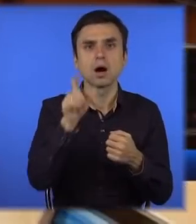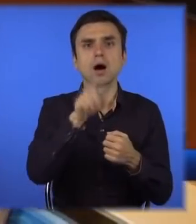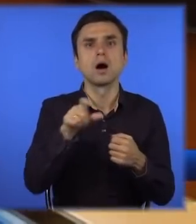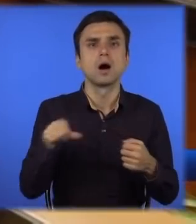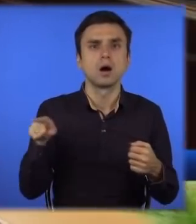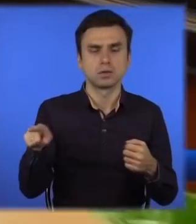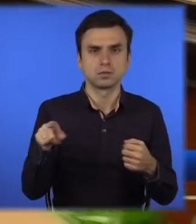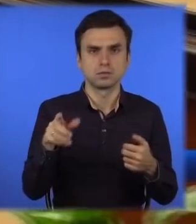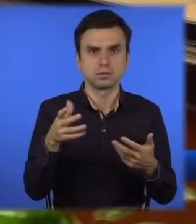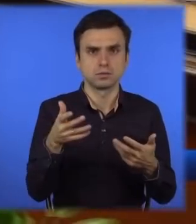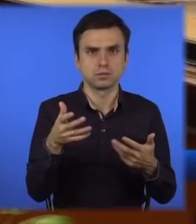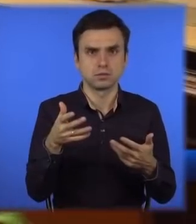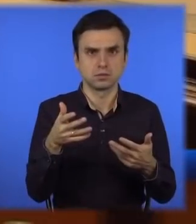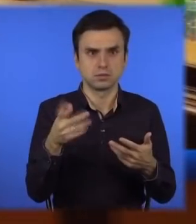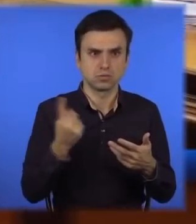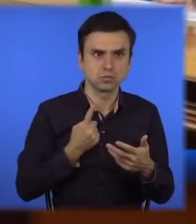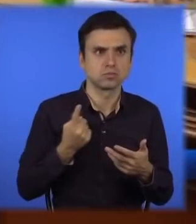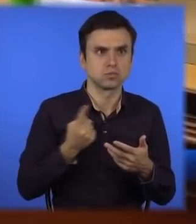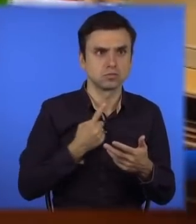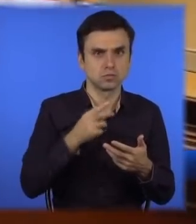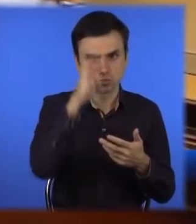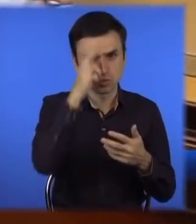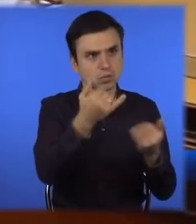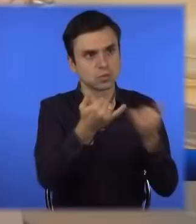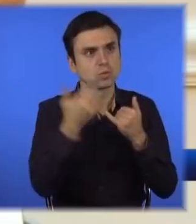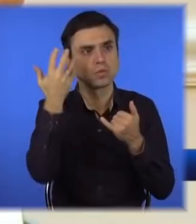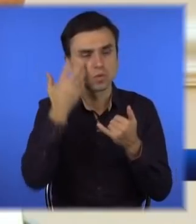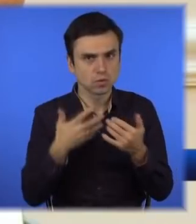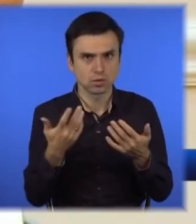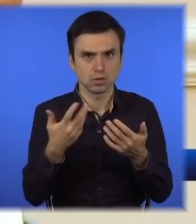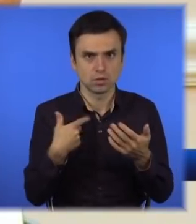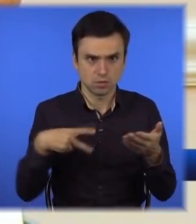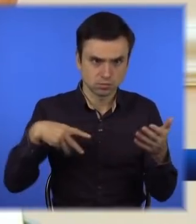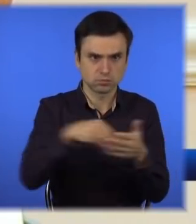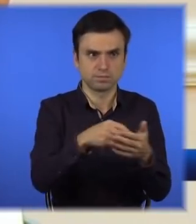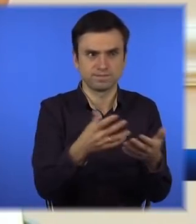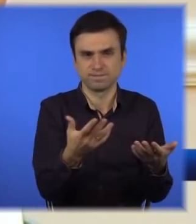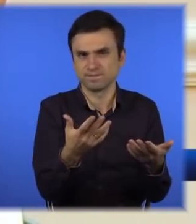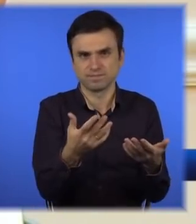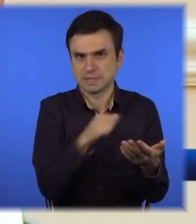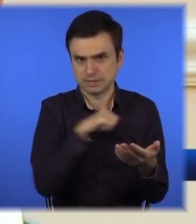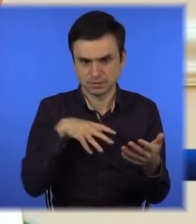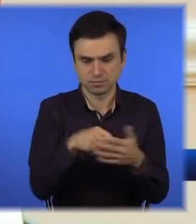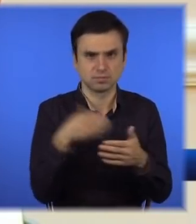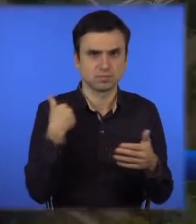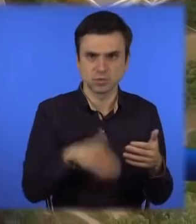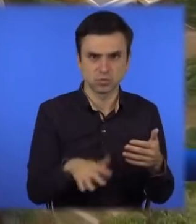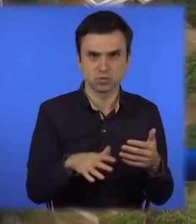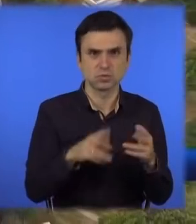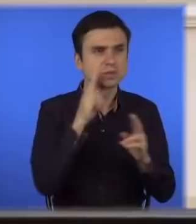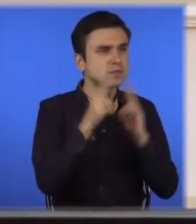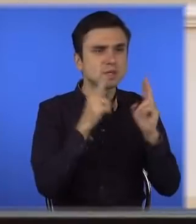термін експлуатації будівель. У Кабміні наголосили, що більшість будівельних норм не змінювалися ще з минулого